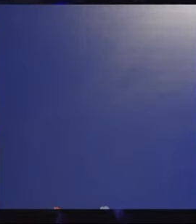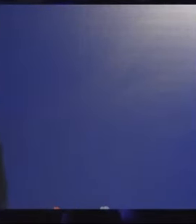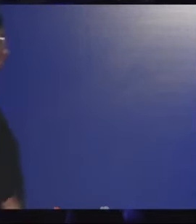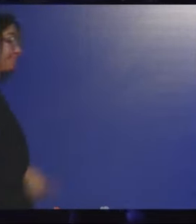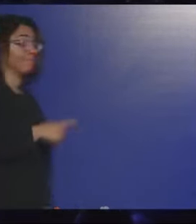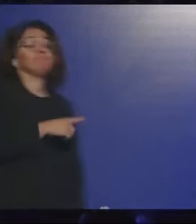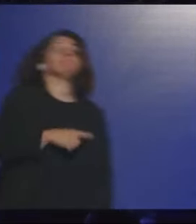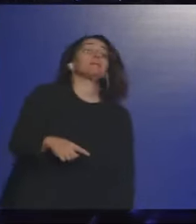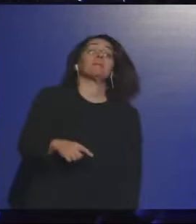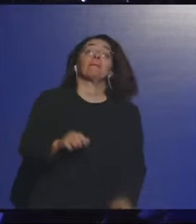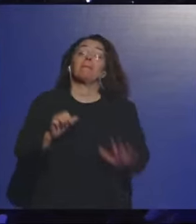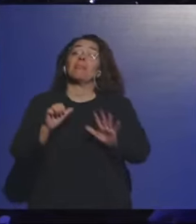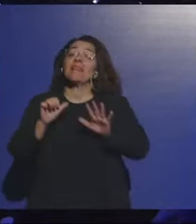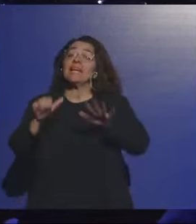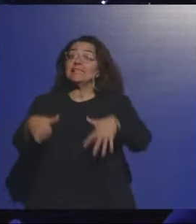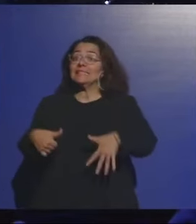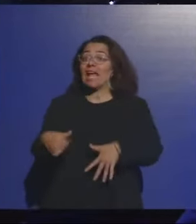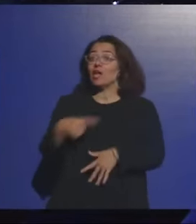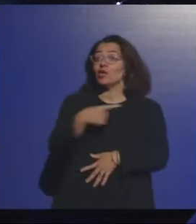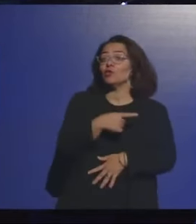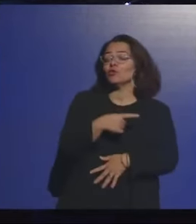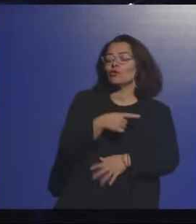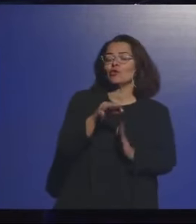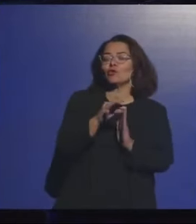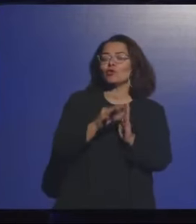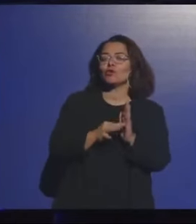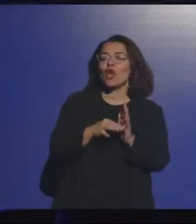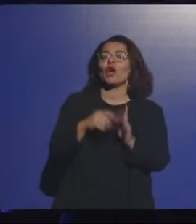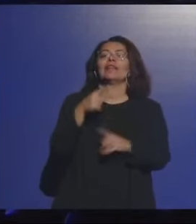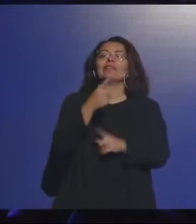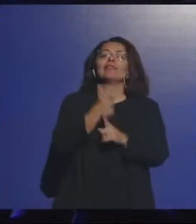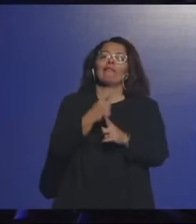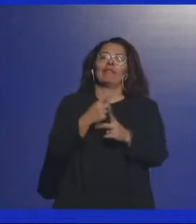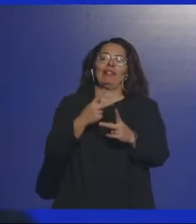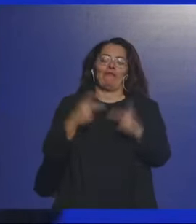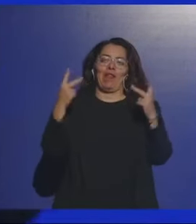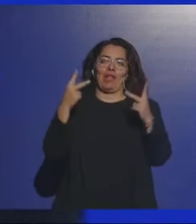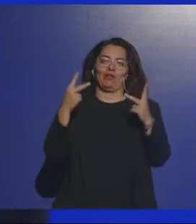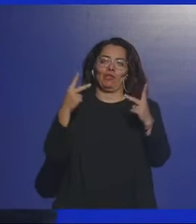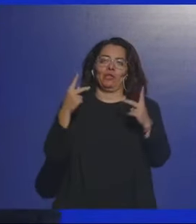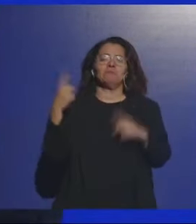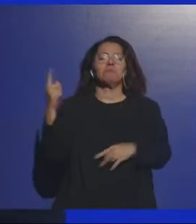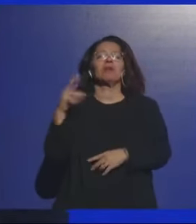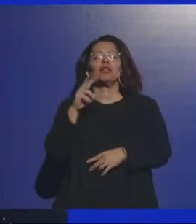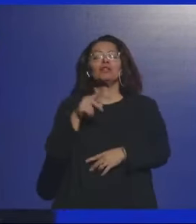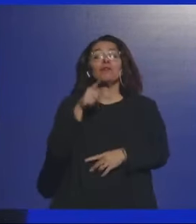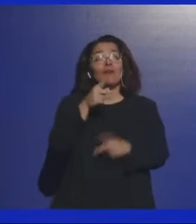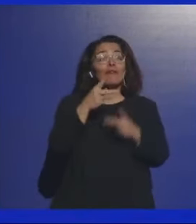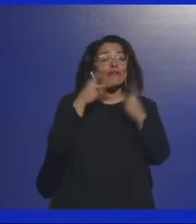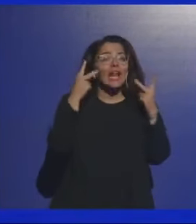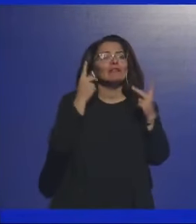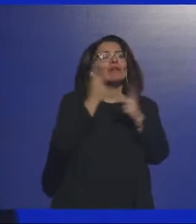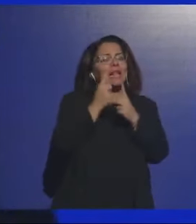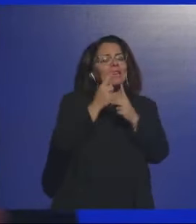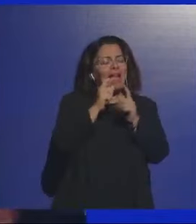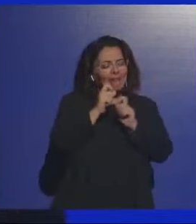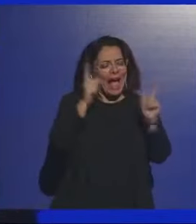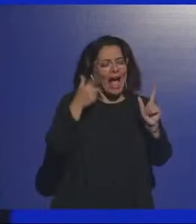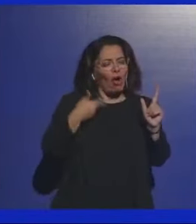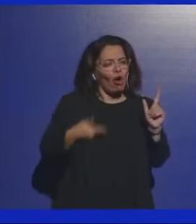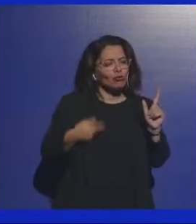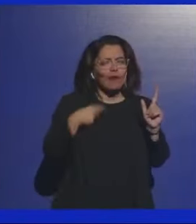siate felici diceva Kurt vonngut quando siete felici Fateci caso perché noi siamo abituati a immaginare che tutto